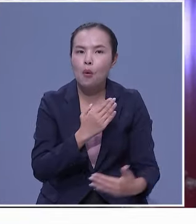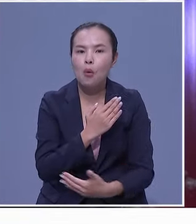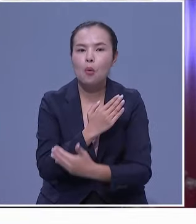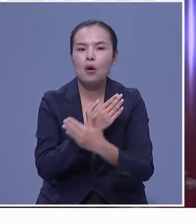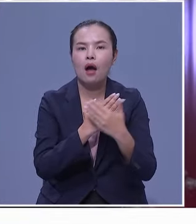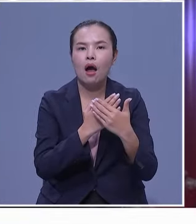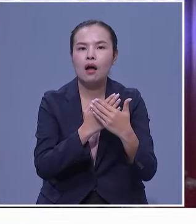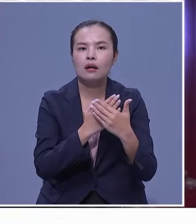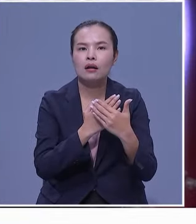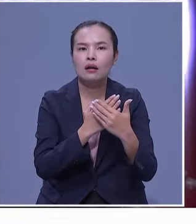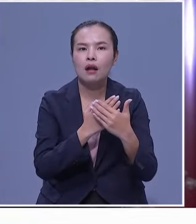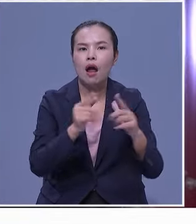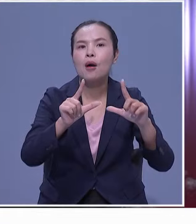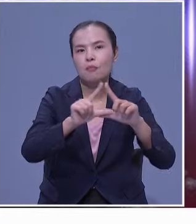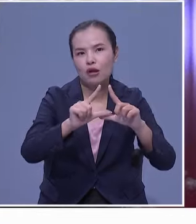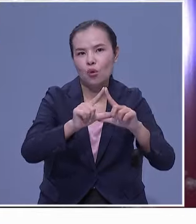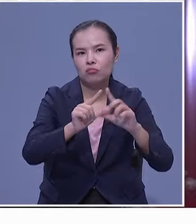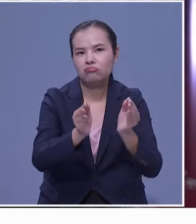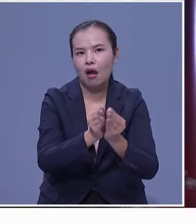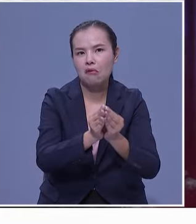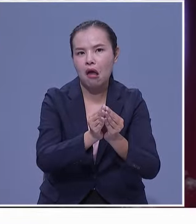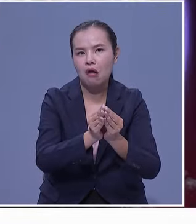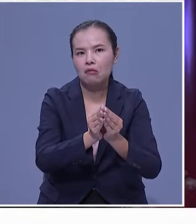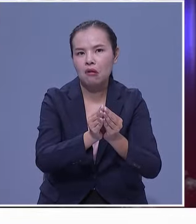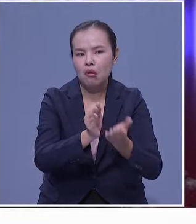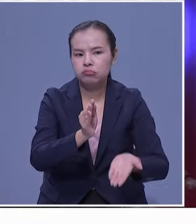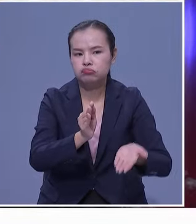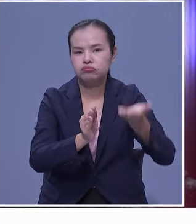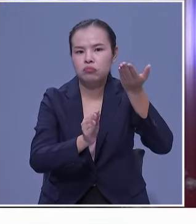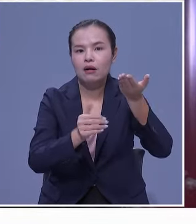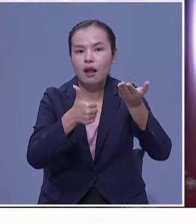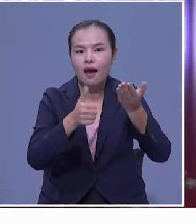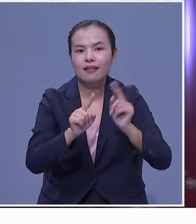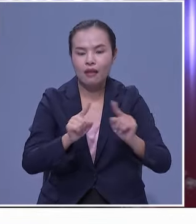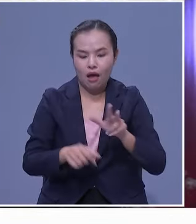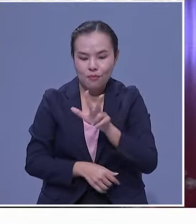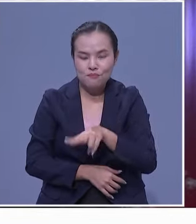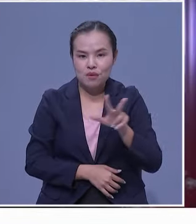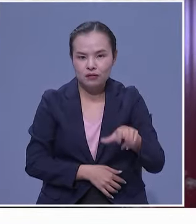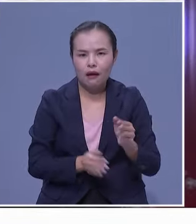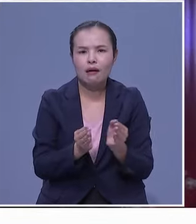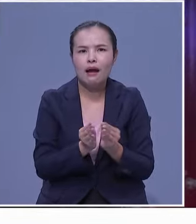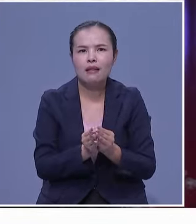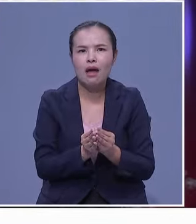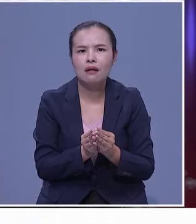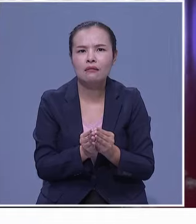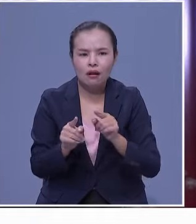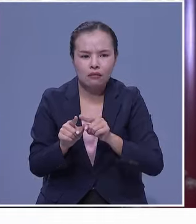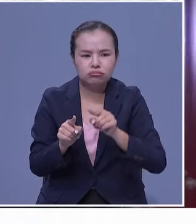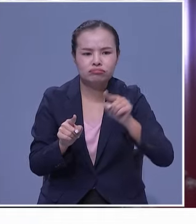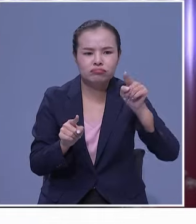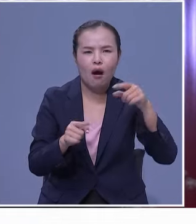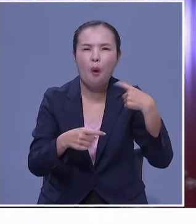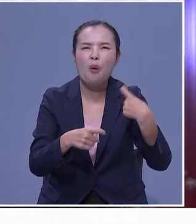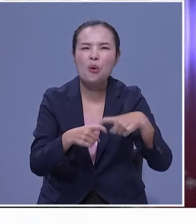เป็นการเปิดโอกาสให้กับพรรคประชาชนทีนี้การตรึงกระแสไว้ของเพื่อไทยเนี่ยมันก็ไม่ใช่เรื่องง่ายเท่าไหร่เพราะ